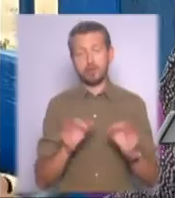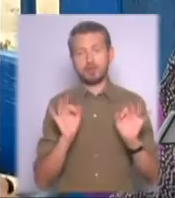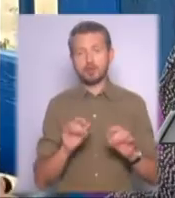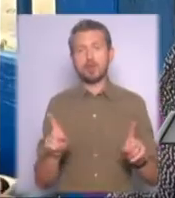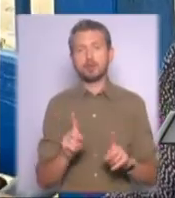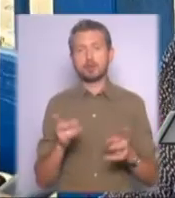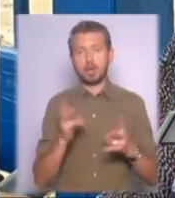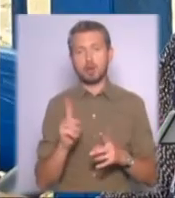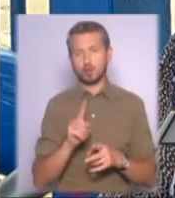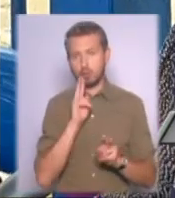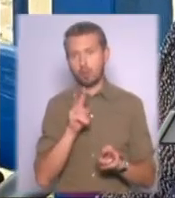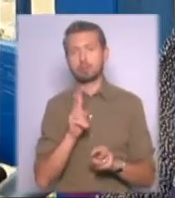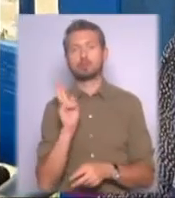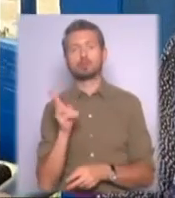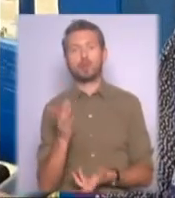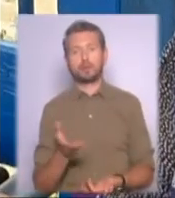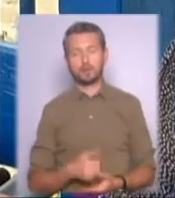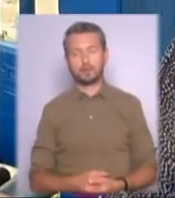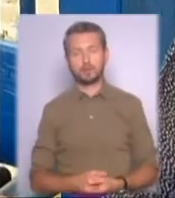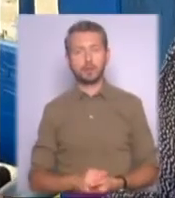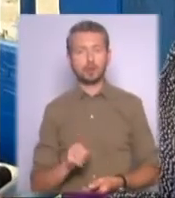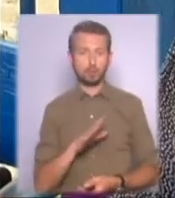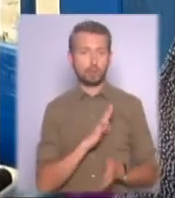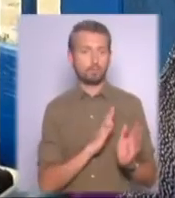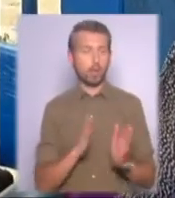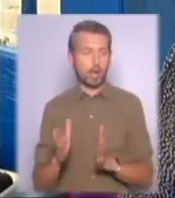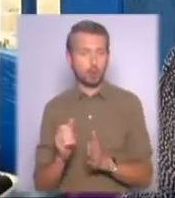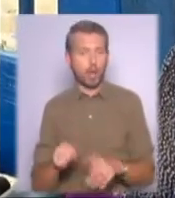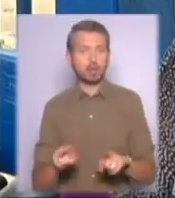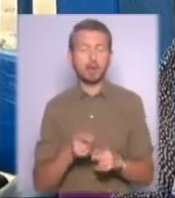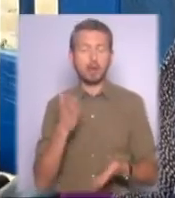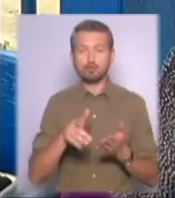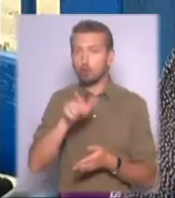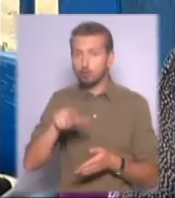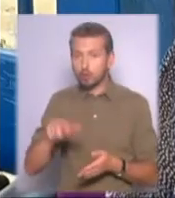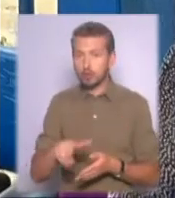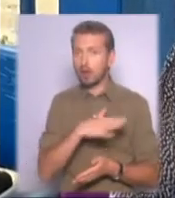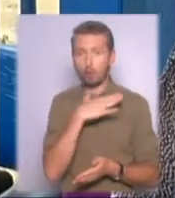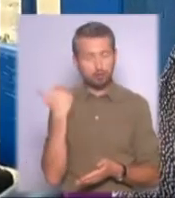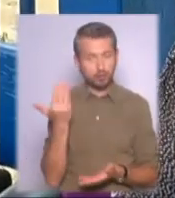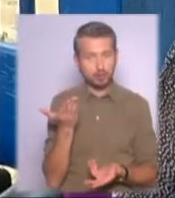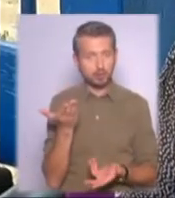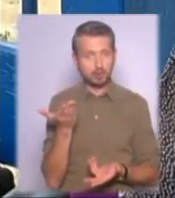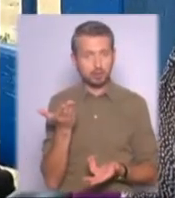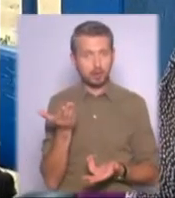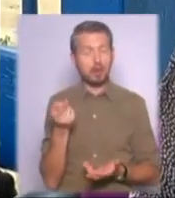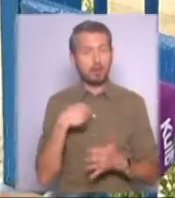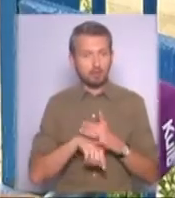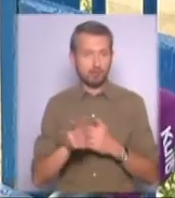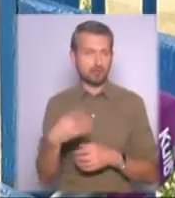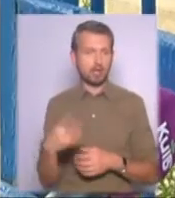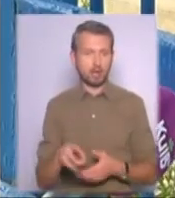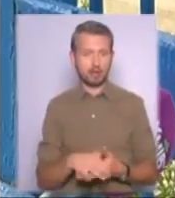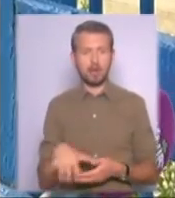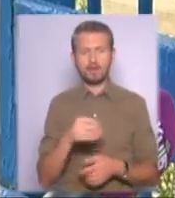вона контролювалася з кимось. Щоб був порядок, а так, якщо люди не хочуть, значить не треба. Все